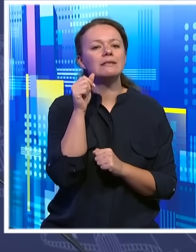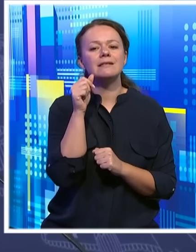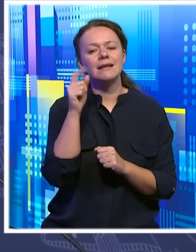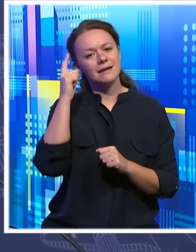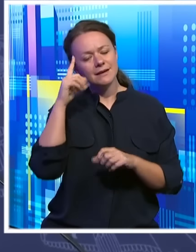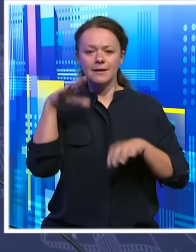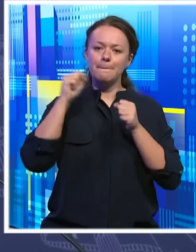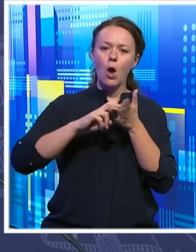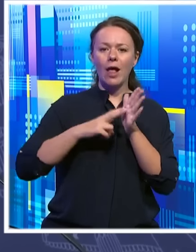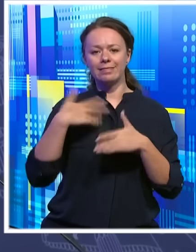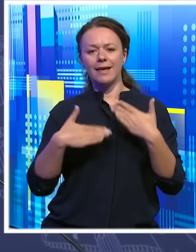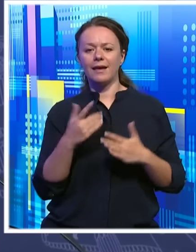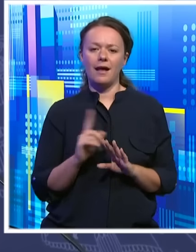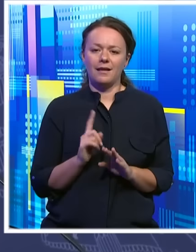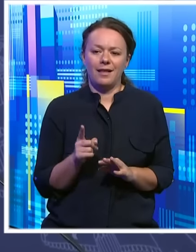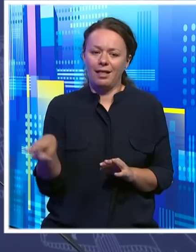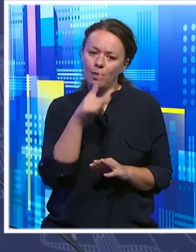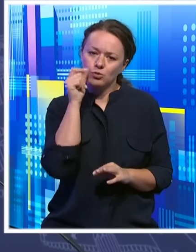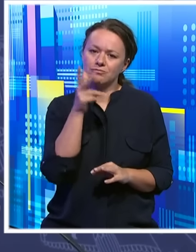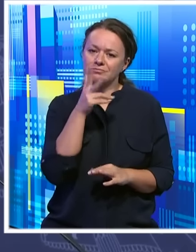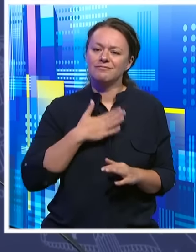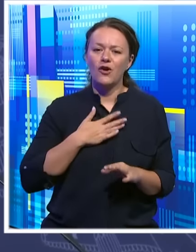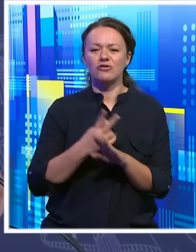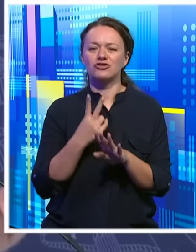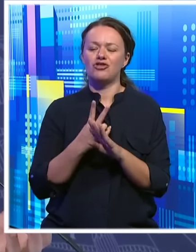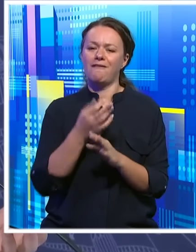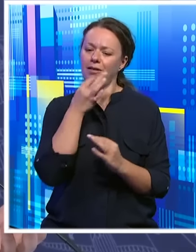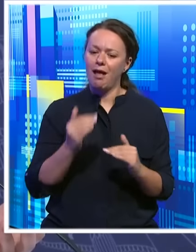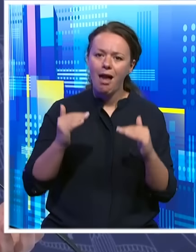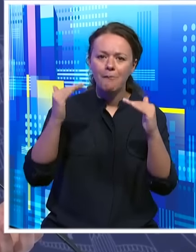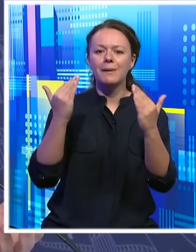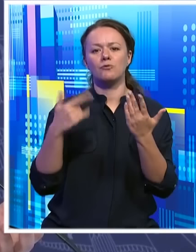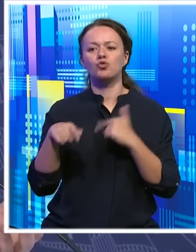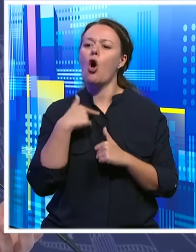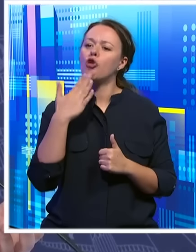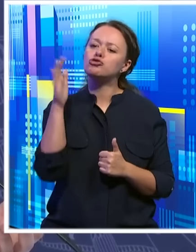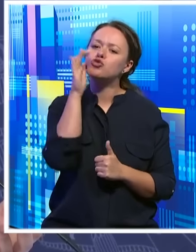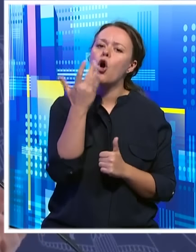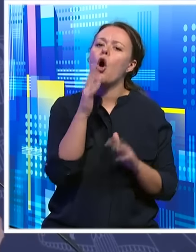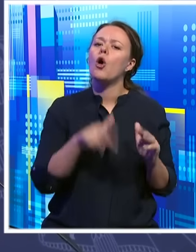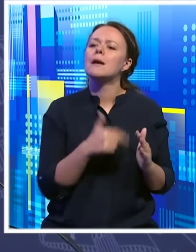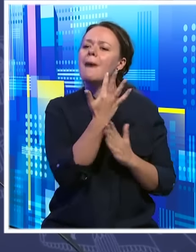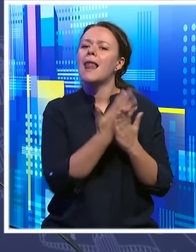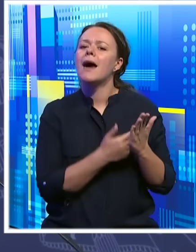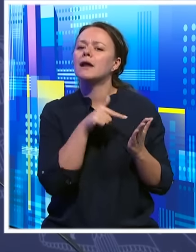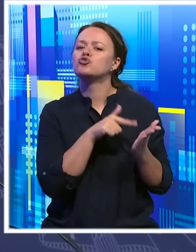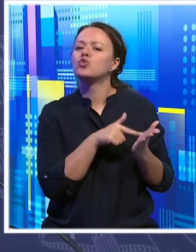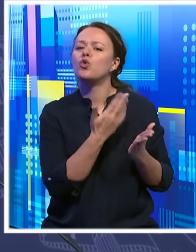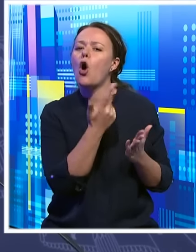ljudi žele napredak svoje zemlje. I žele da čuju i koliko imaju novca na računu Republike,